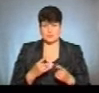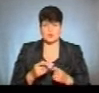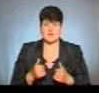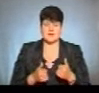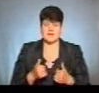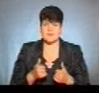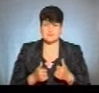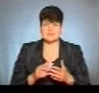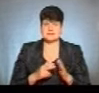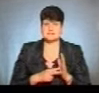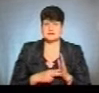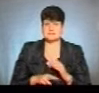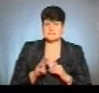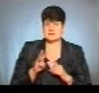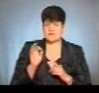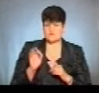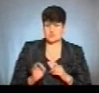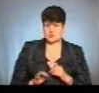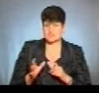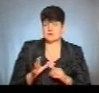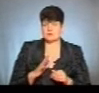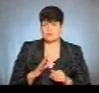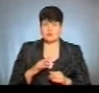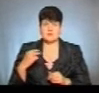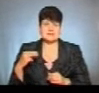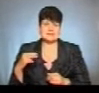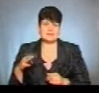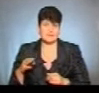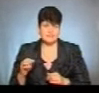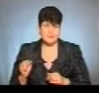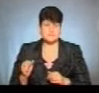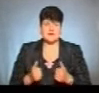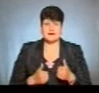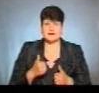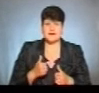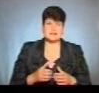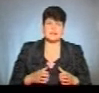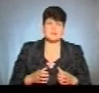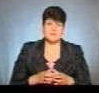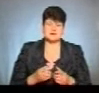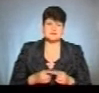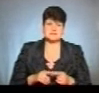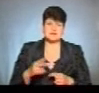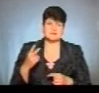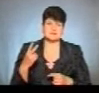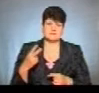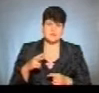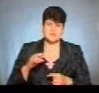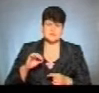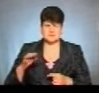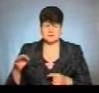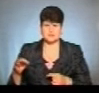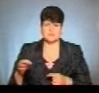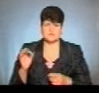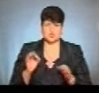рейтинг 73%, який був президента, тобто рейтинг партії – це 20 з хвостиком